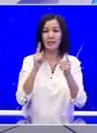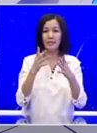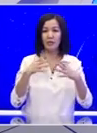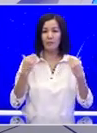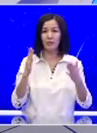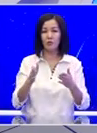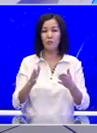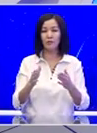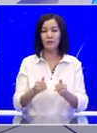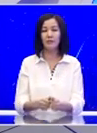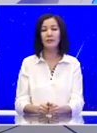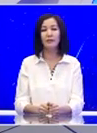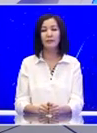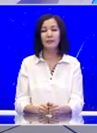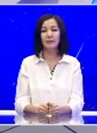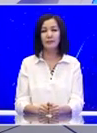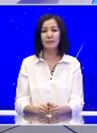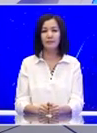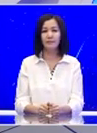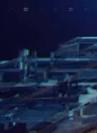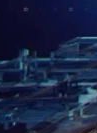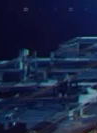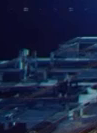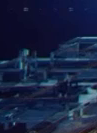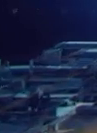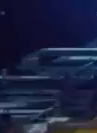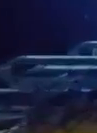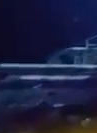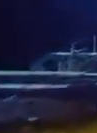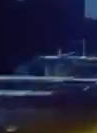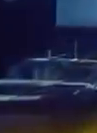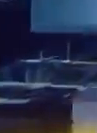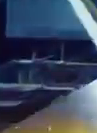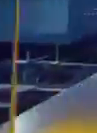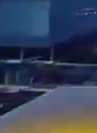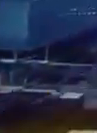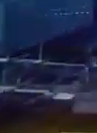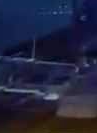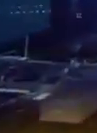ұмытпаңыздар. Келесі эфирде жүздескенше аман сау болыңыздар.